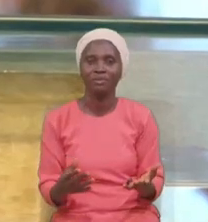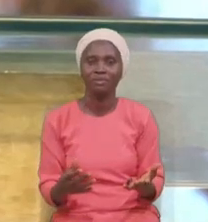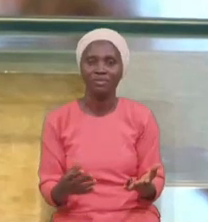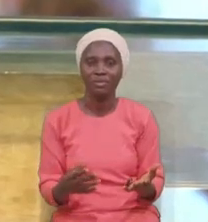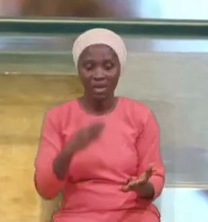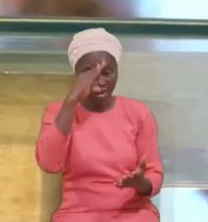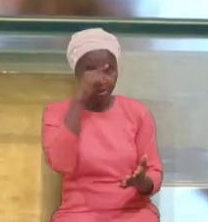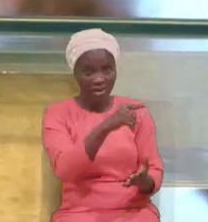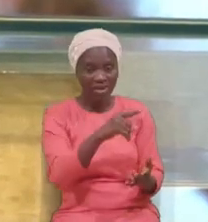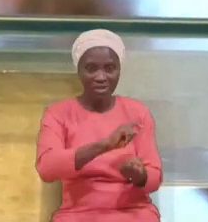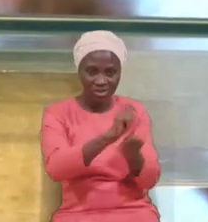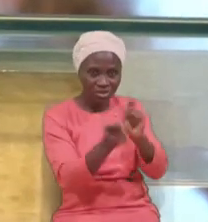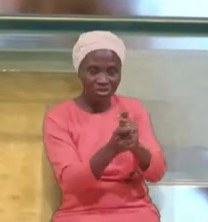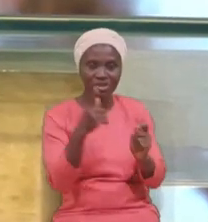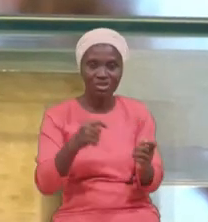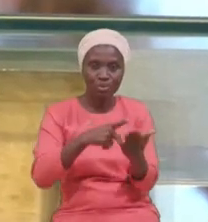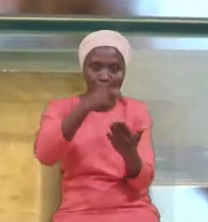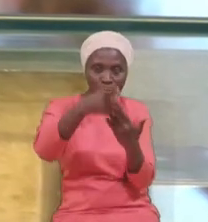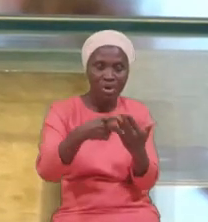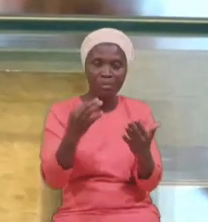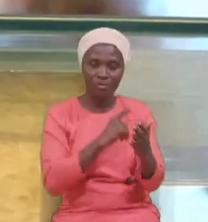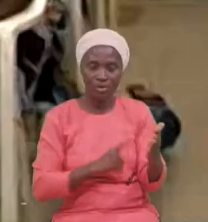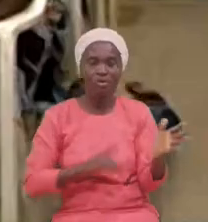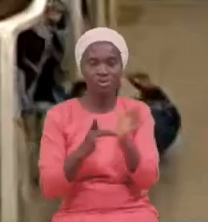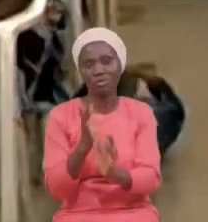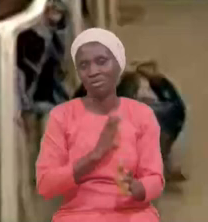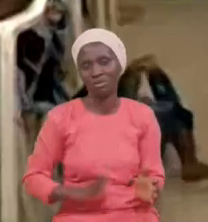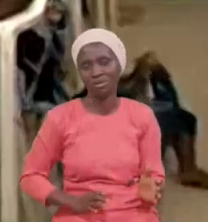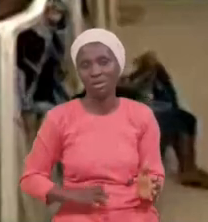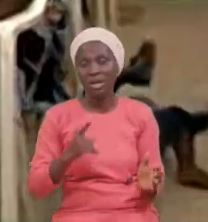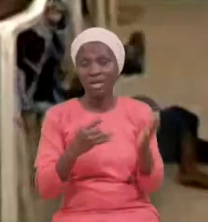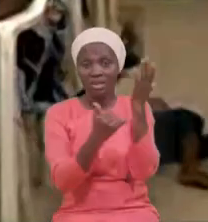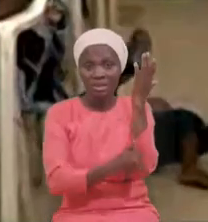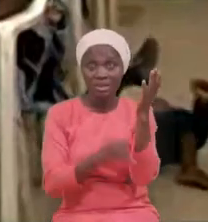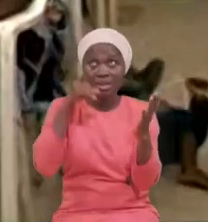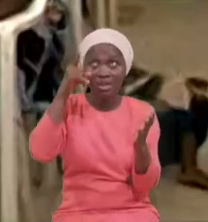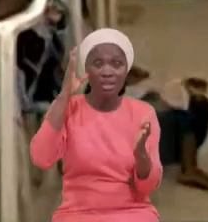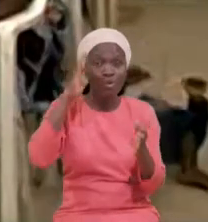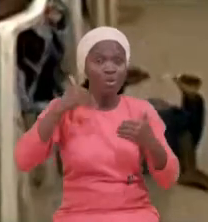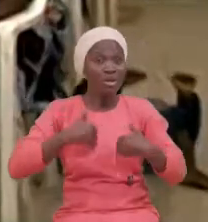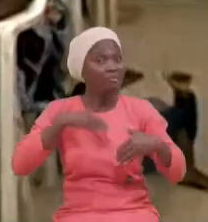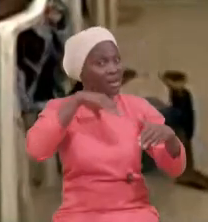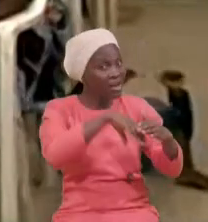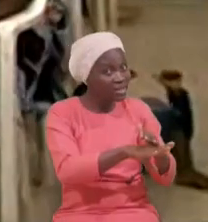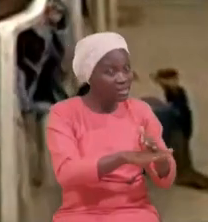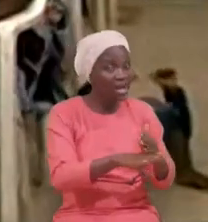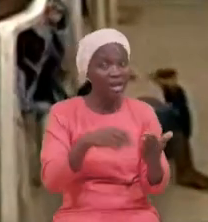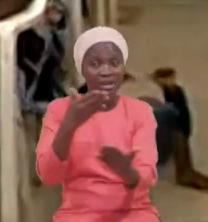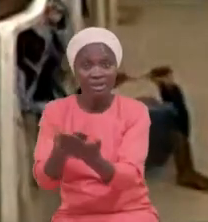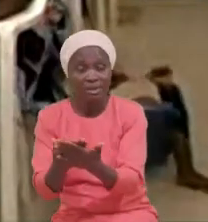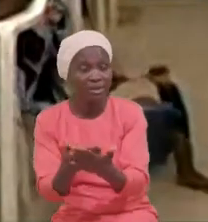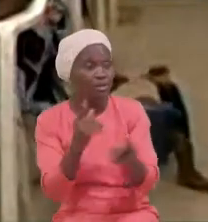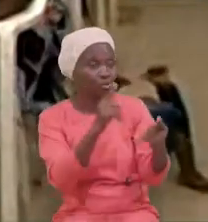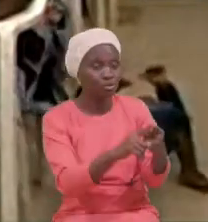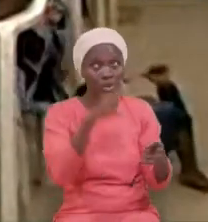et guérir leur vie. Il a changé le programme du Seigneur Jésus-Christ. Les villes où il devait entrer, les